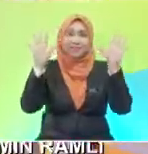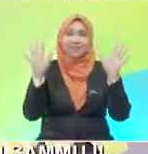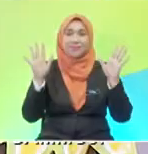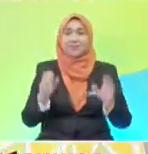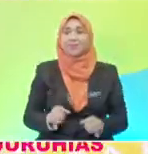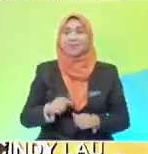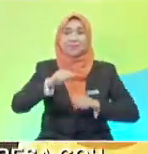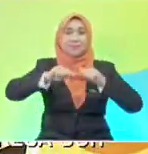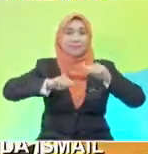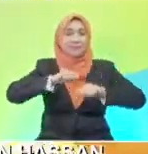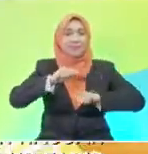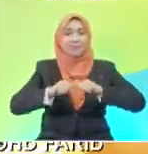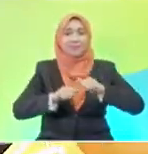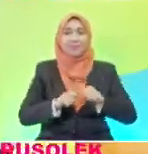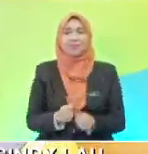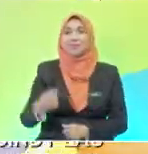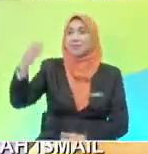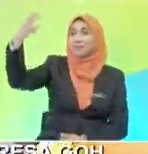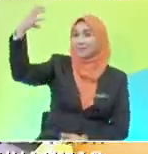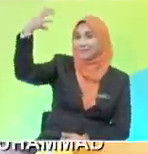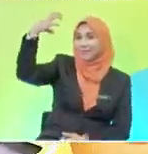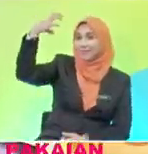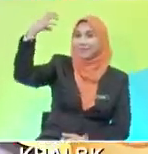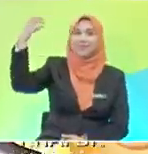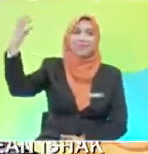menerangi alam matahari